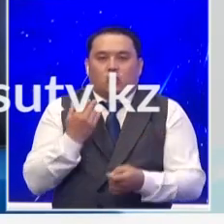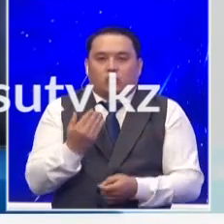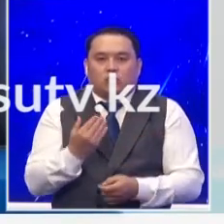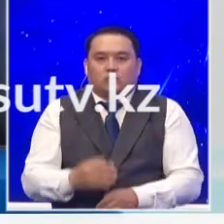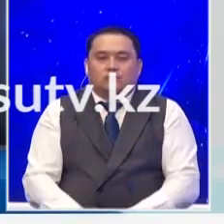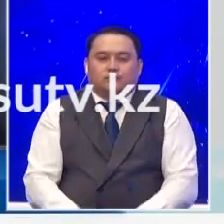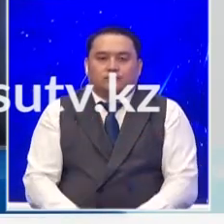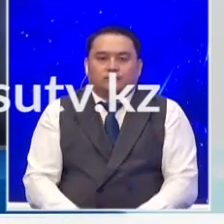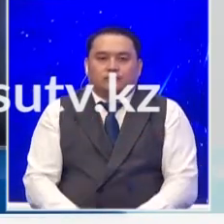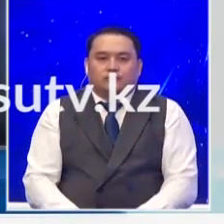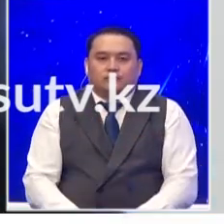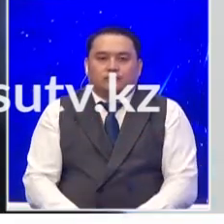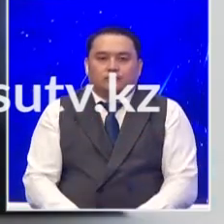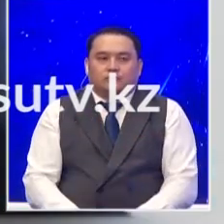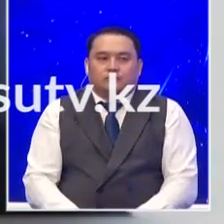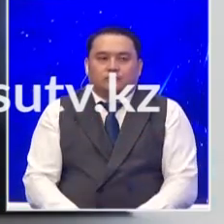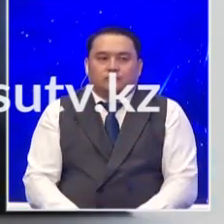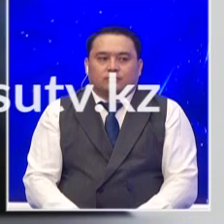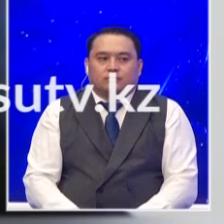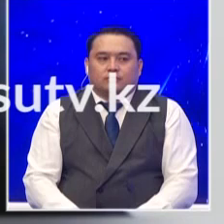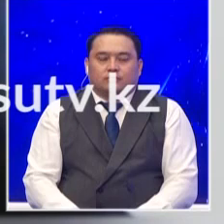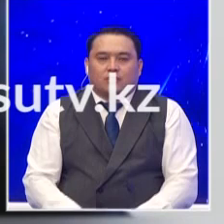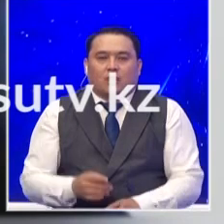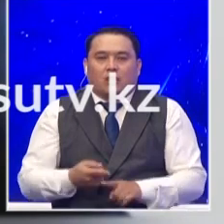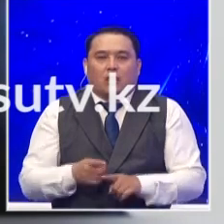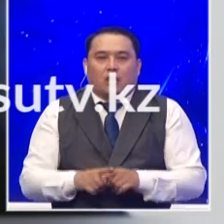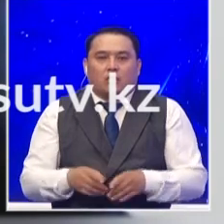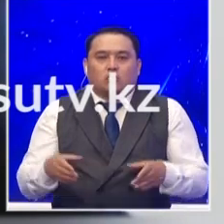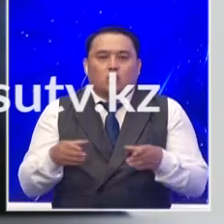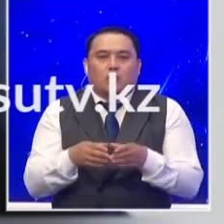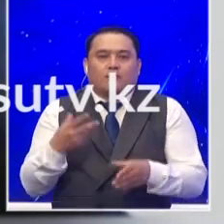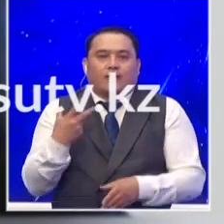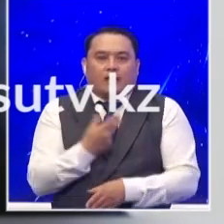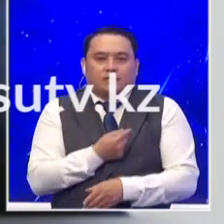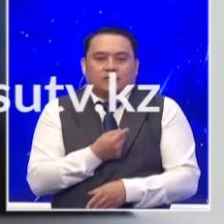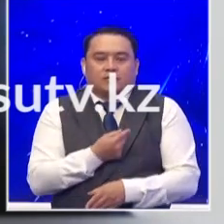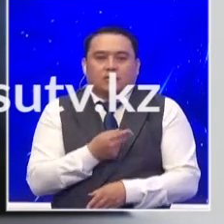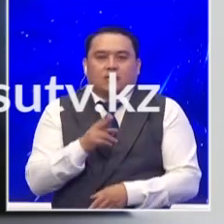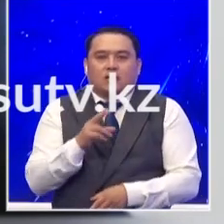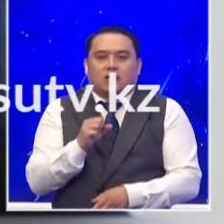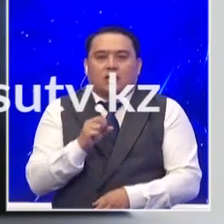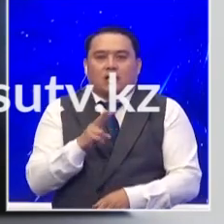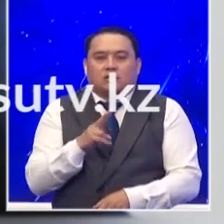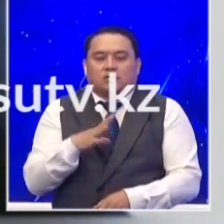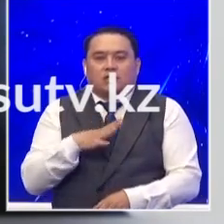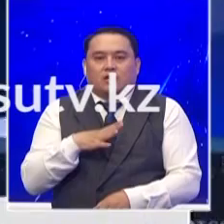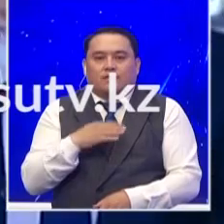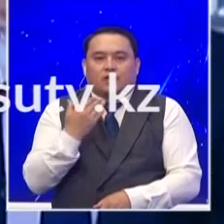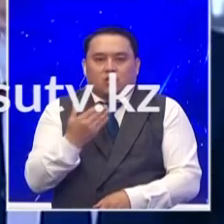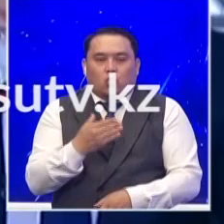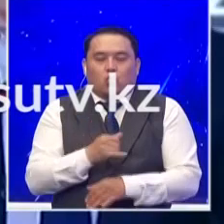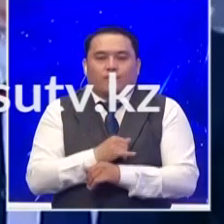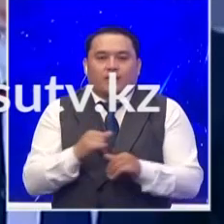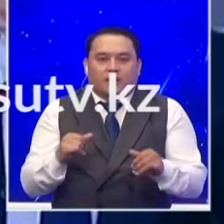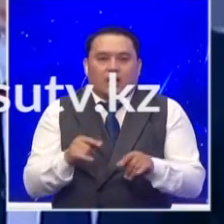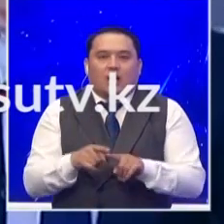на случай новой встречи с инфекцией. В то время как в группе привитой вакцины CAS-CoV-1 титр антител возрастал,